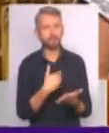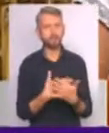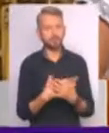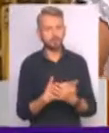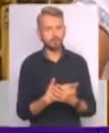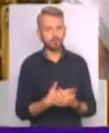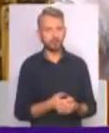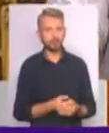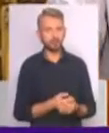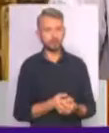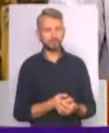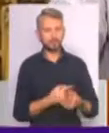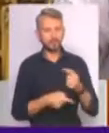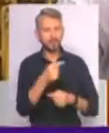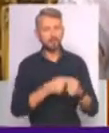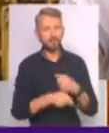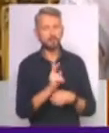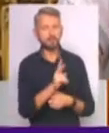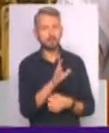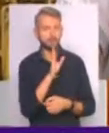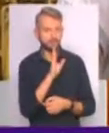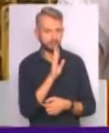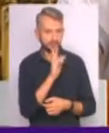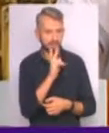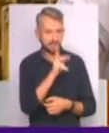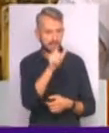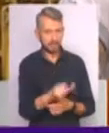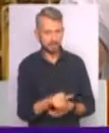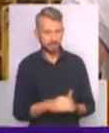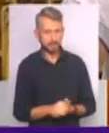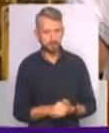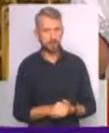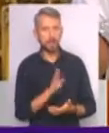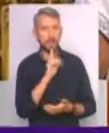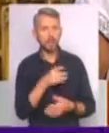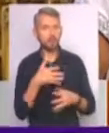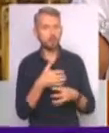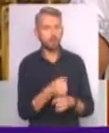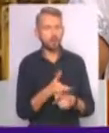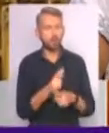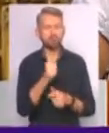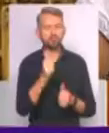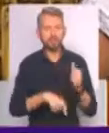этой, возвращаемся, зрительнице, да. Она похудела. Очень часто говорят, надо убрать